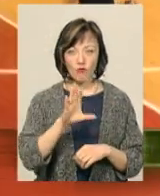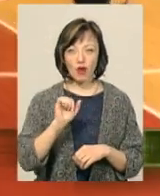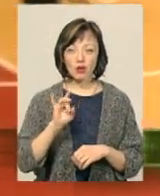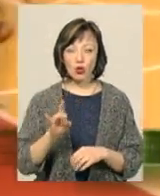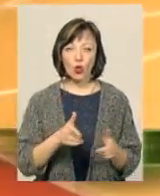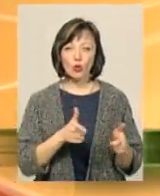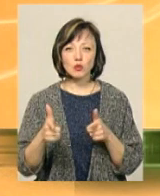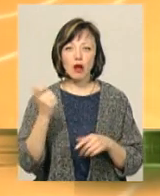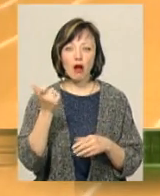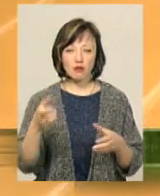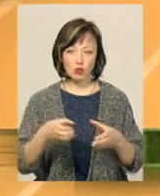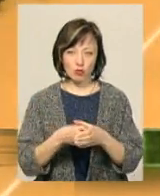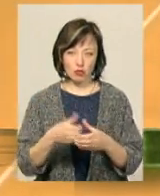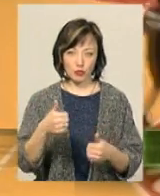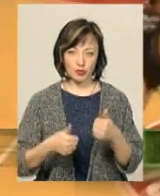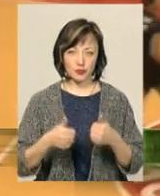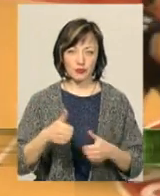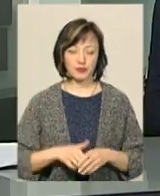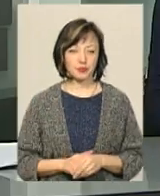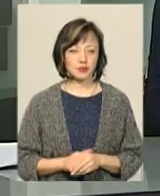матчу з Харківською юридичною академією.